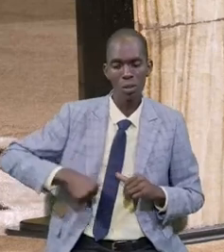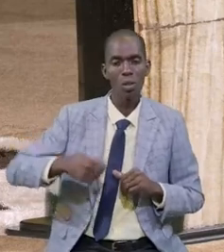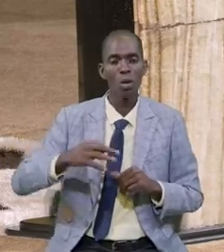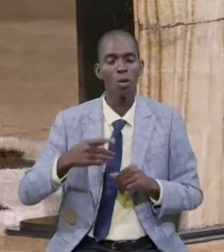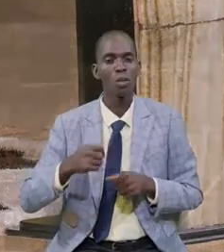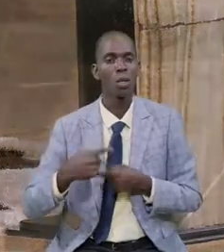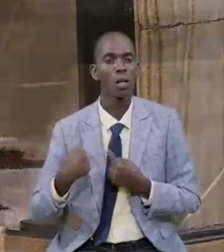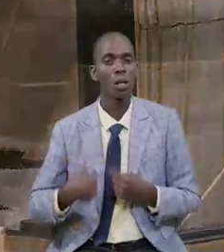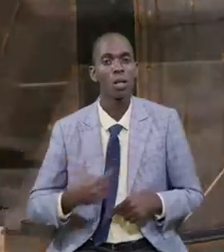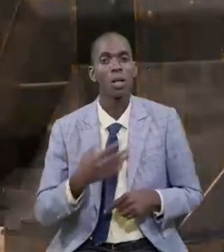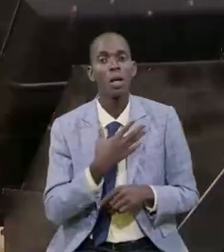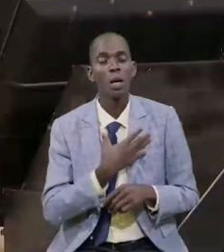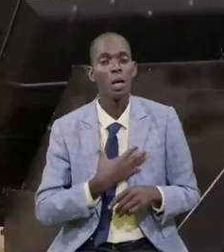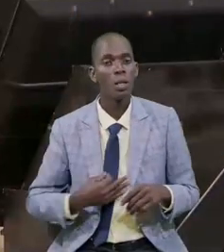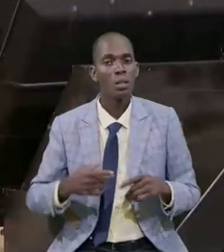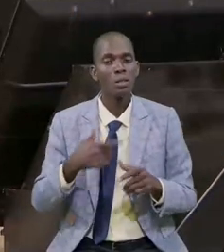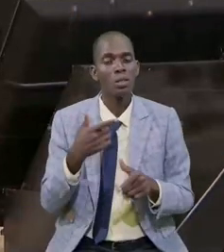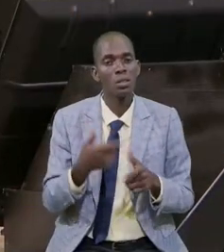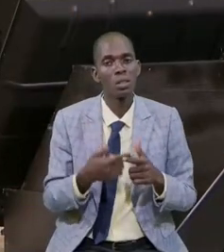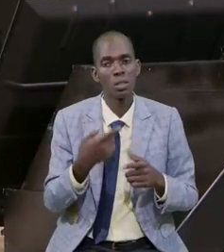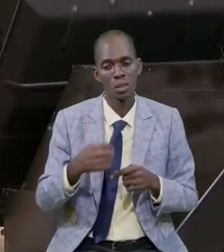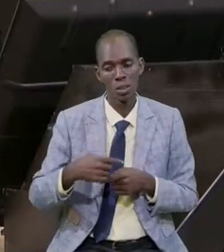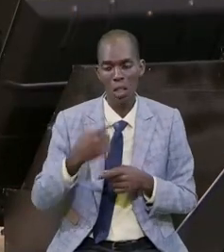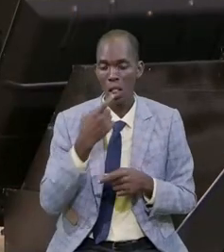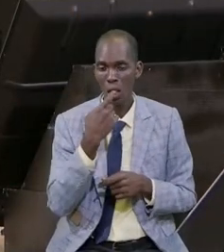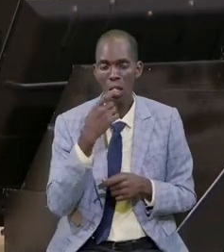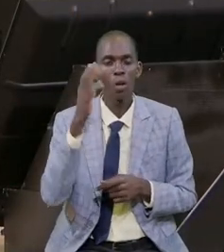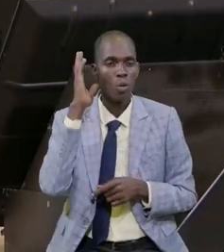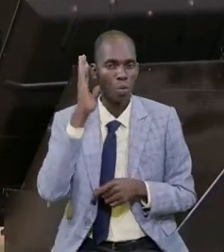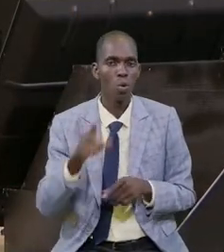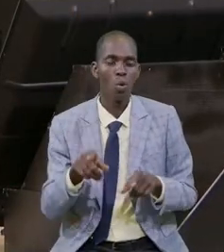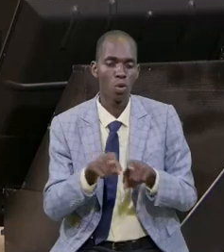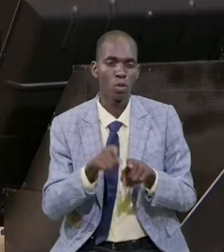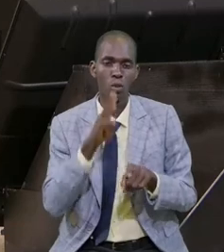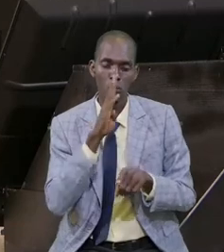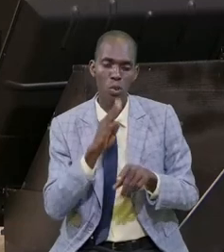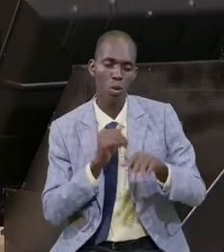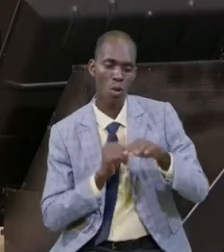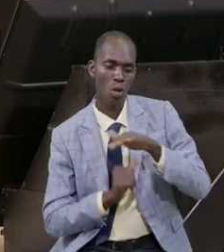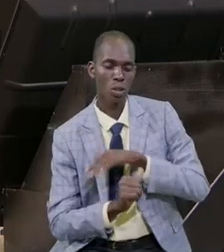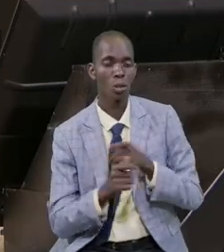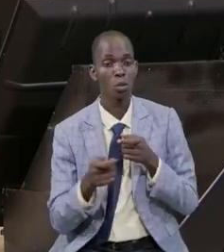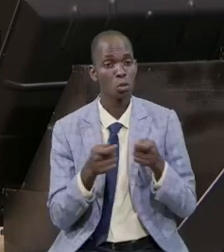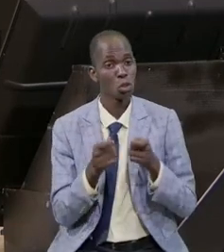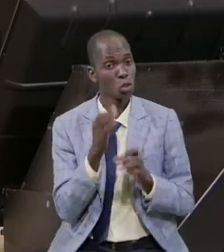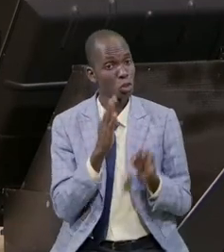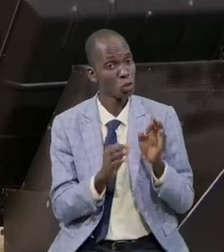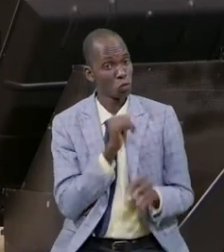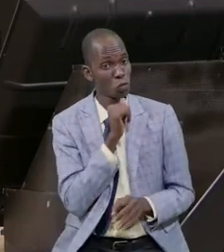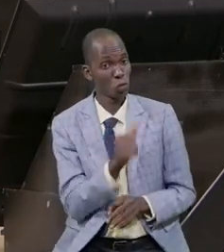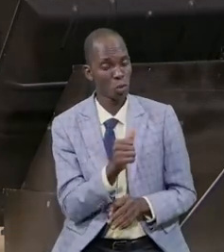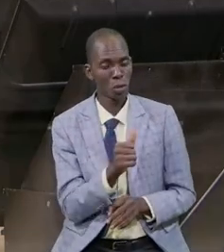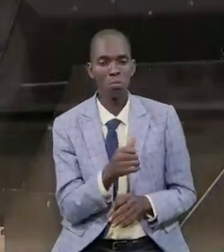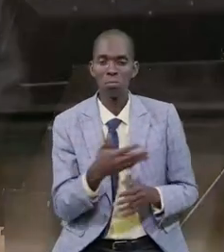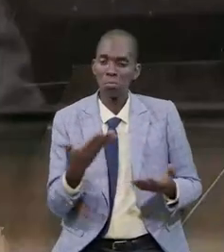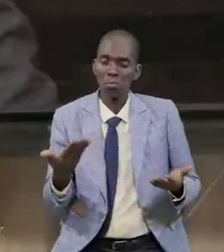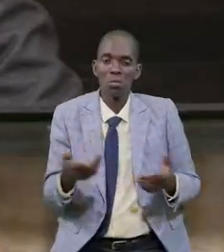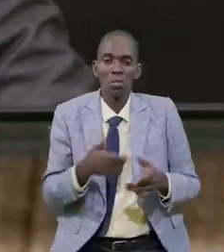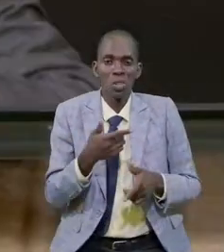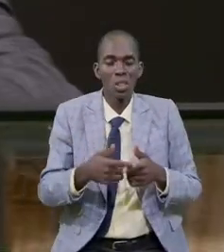du cœur. Et puis, la langue sera sous contrôle. Sinon, un petit